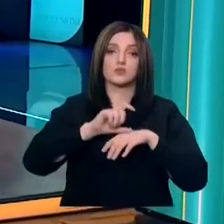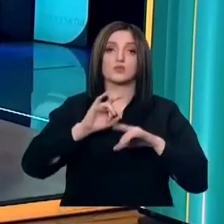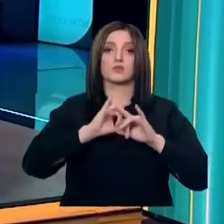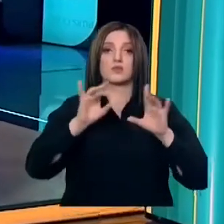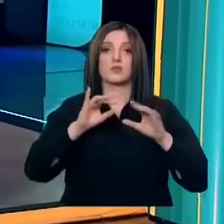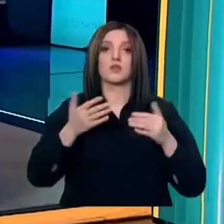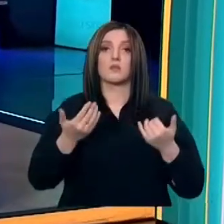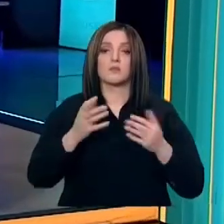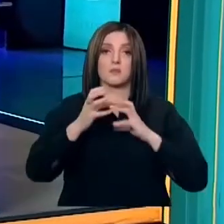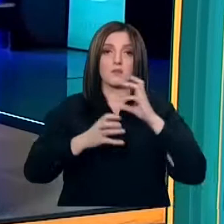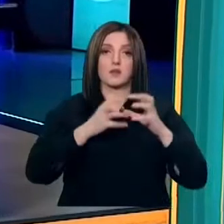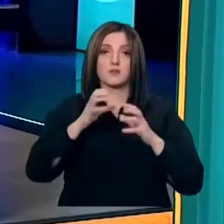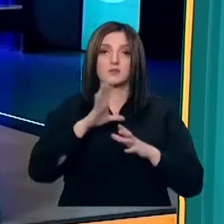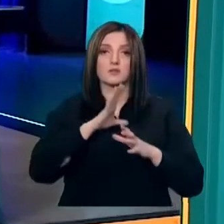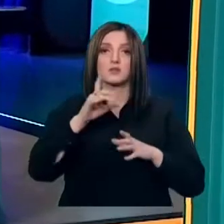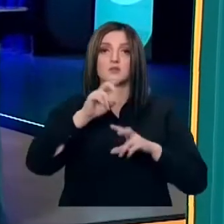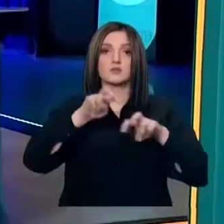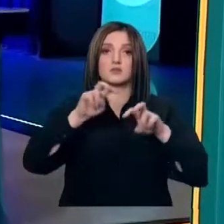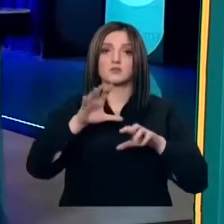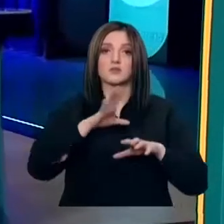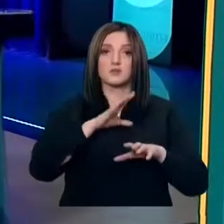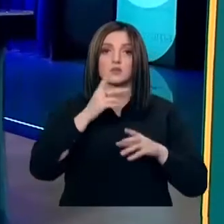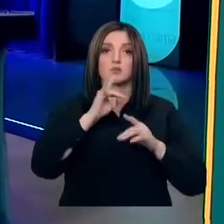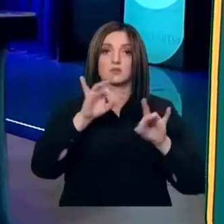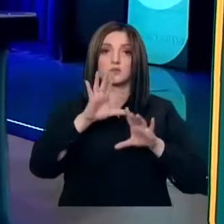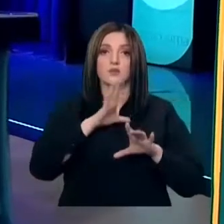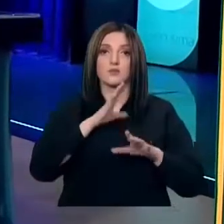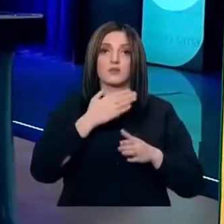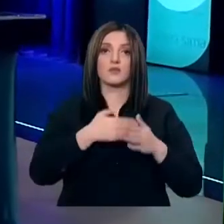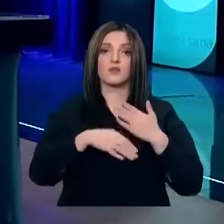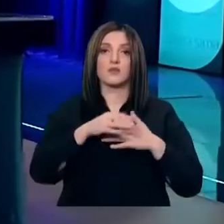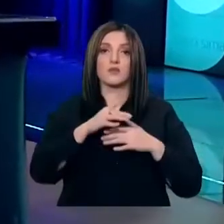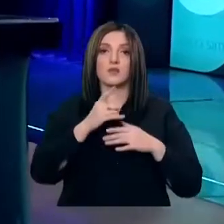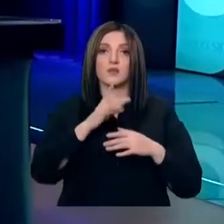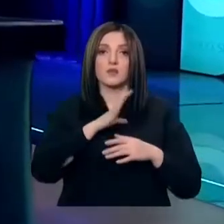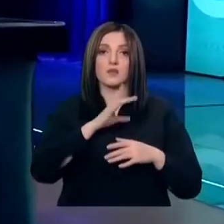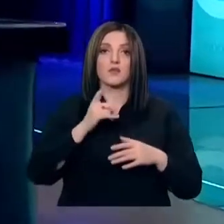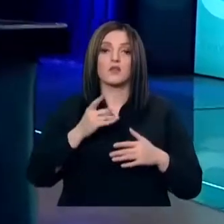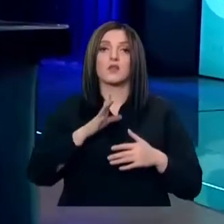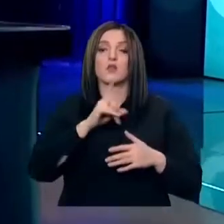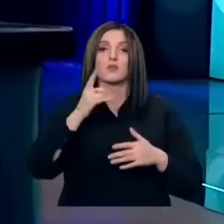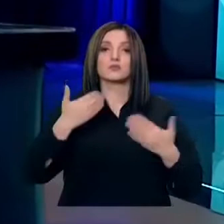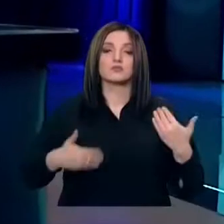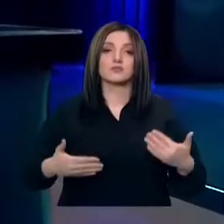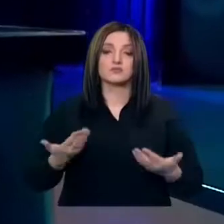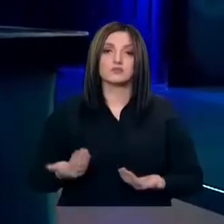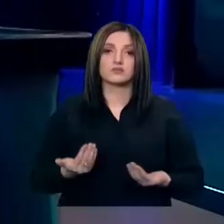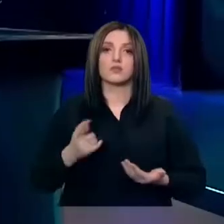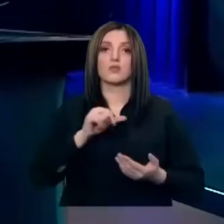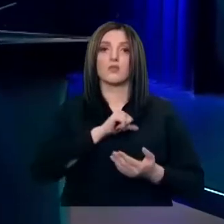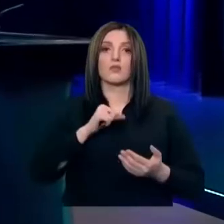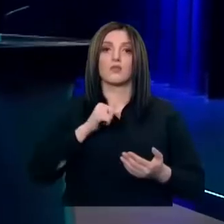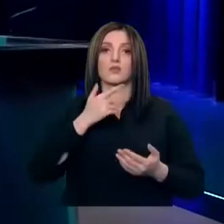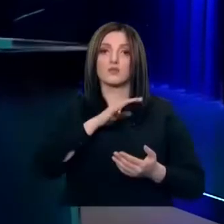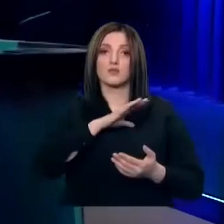təbliğidir. Beynəlxalq ekspertlər hesab edir ki, görülən işlər fonunda əlləri dinç sakinlərin qanına bulaşan siyasi outsiderlər